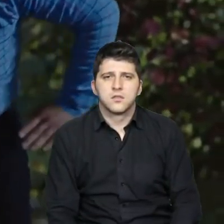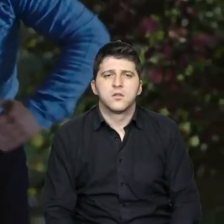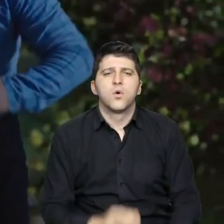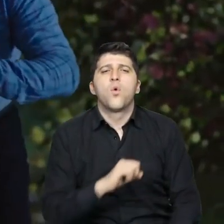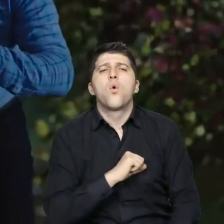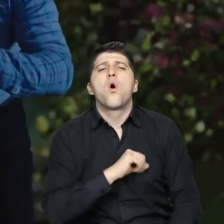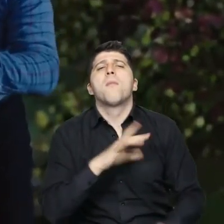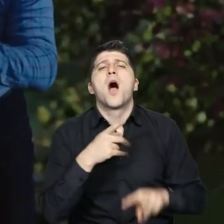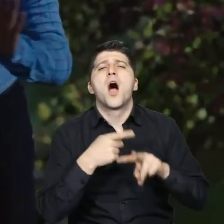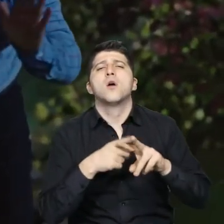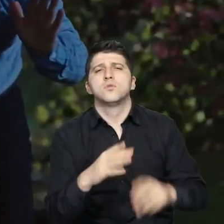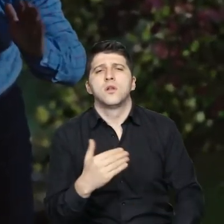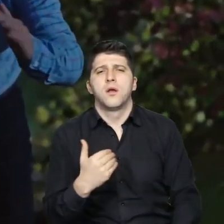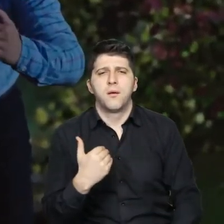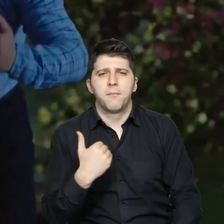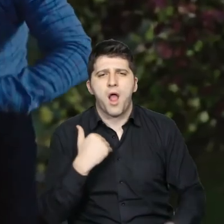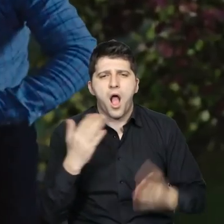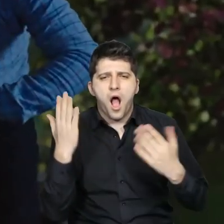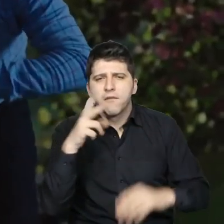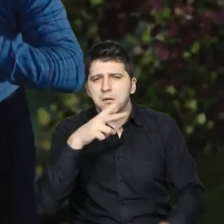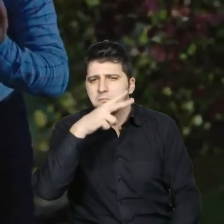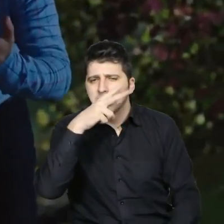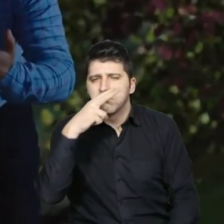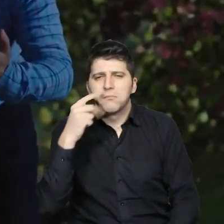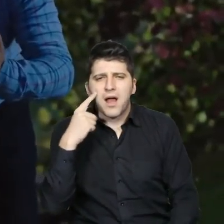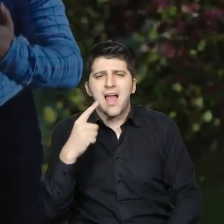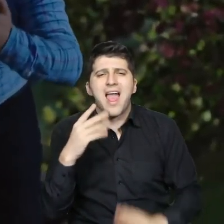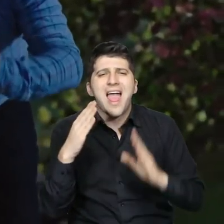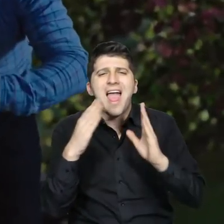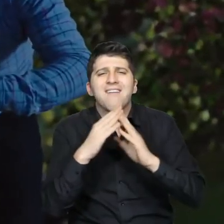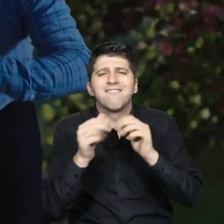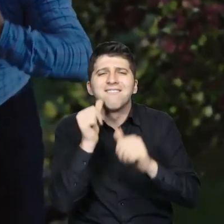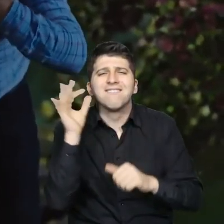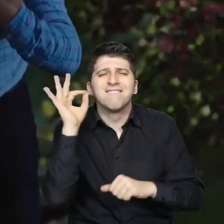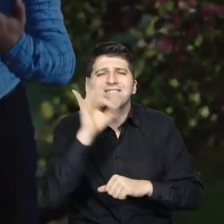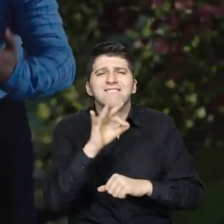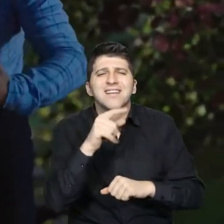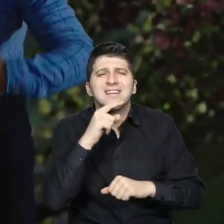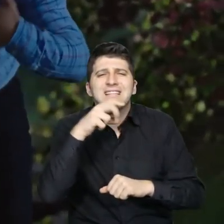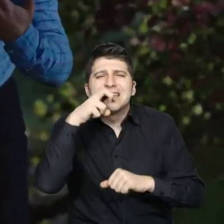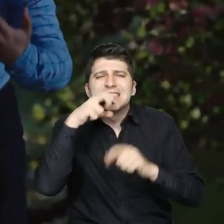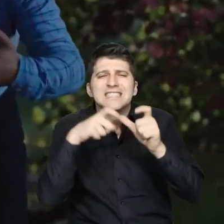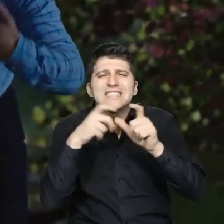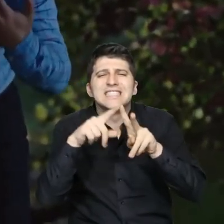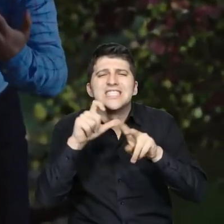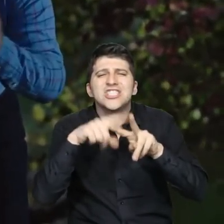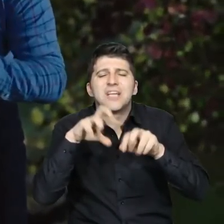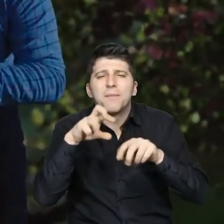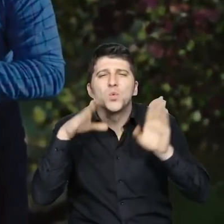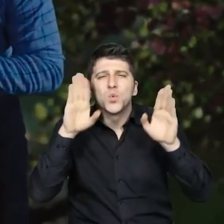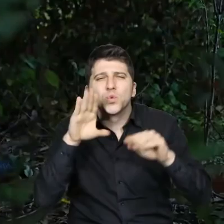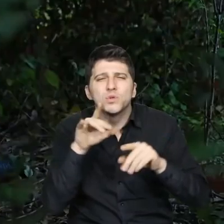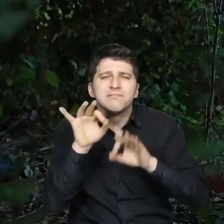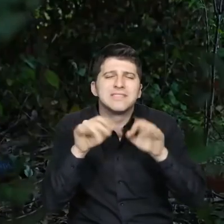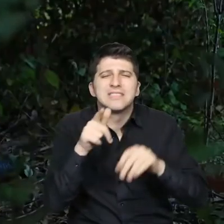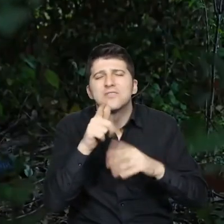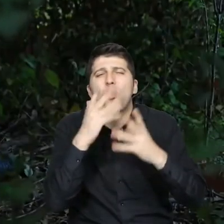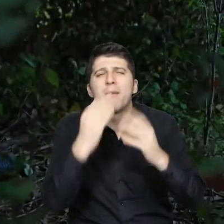Korkma Aysun. Ben havayı kokladım. Eve dönen sincapların ya da kuşların çıtırtıları